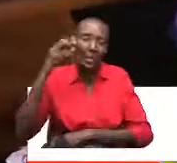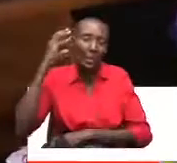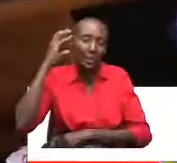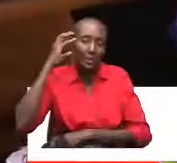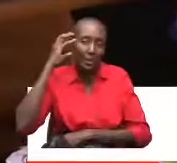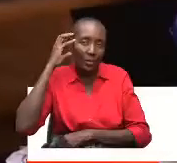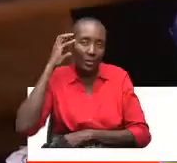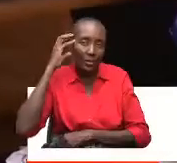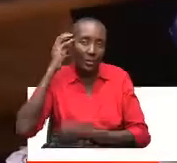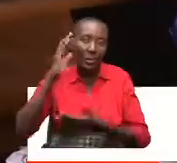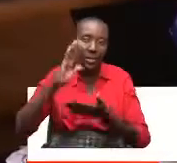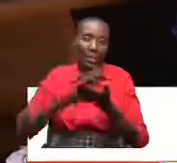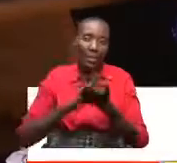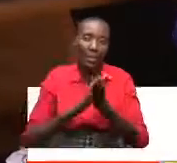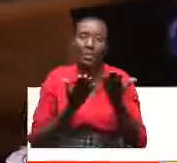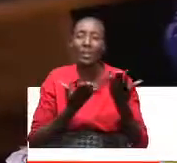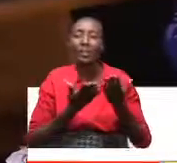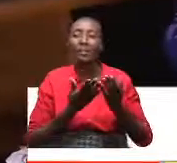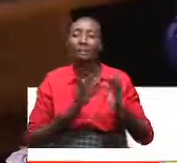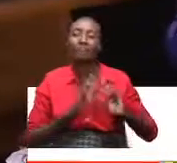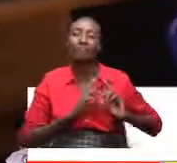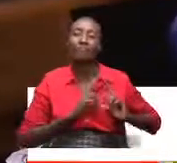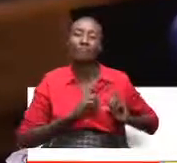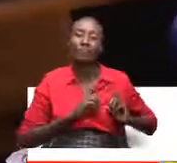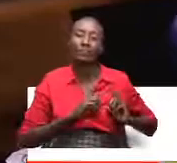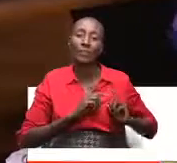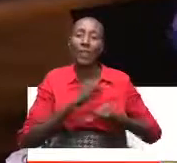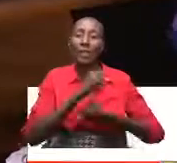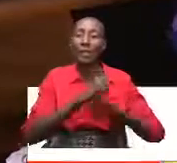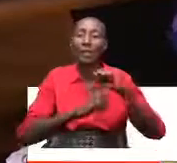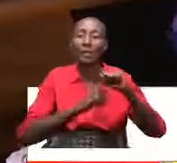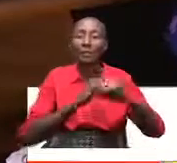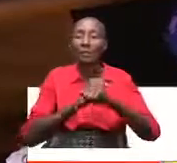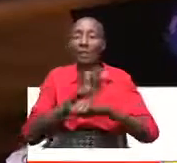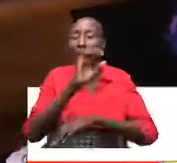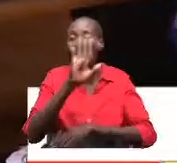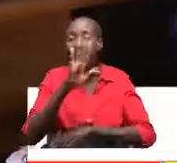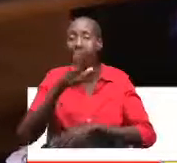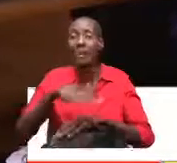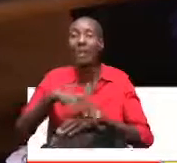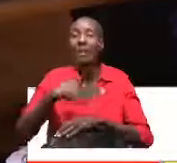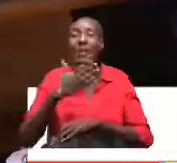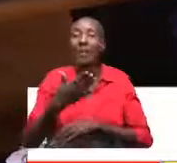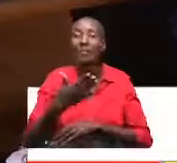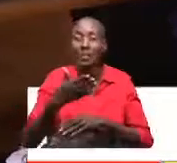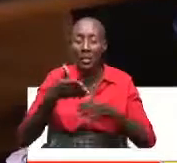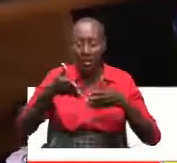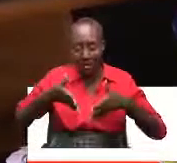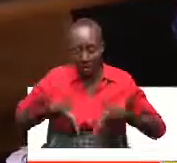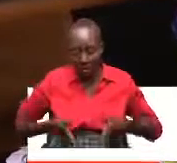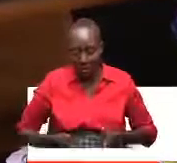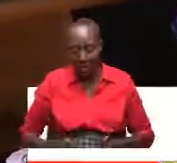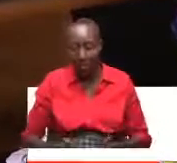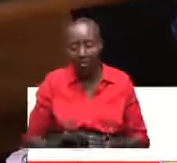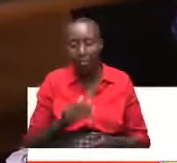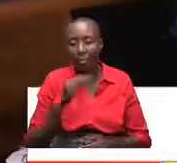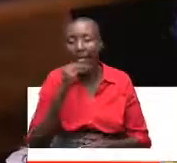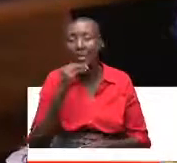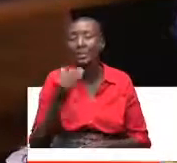tukawa marafiki kwa muda wa miaka 5. Baada ya miaka 5 nikapata mtoto.